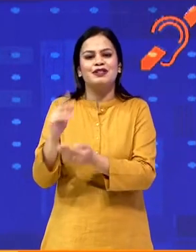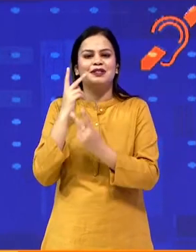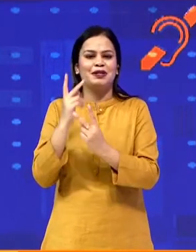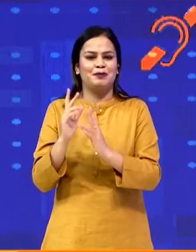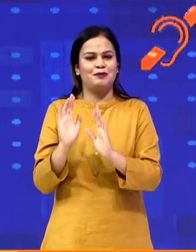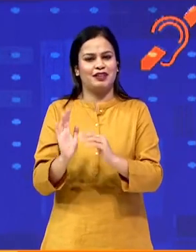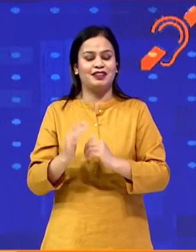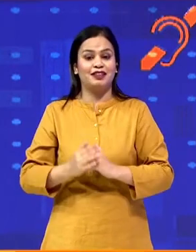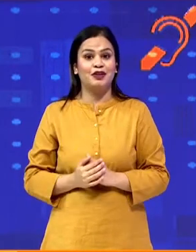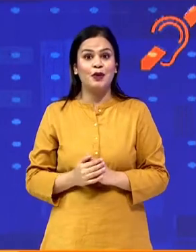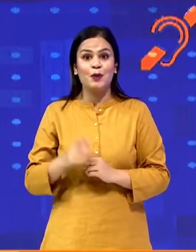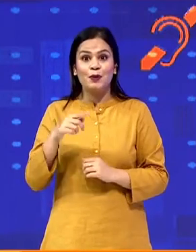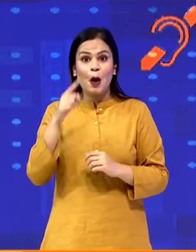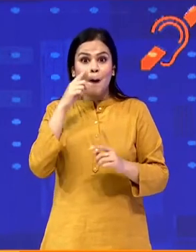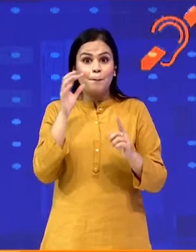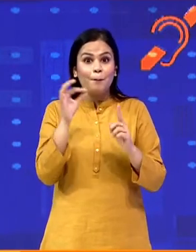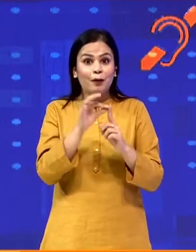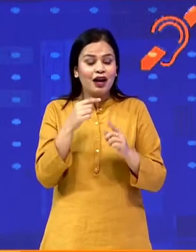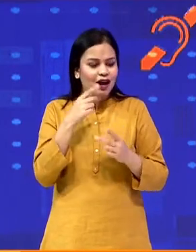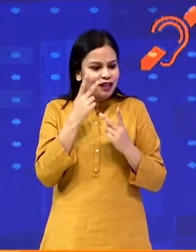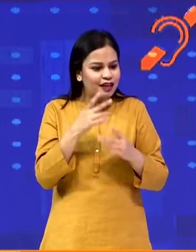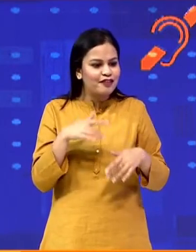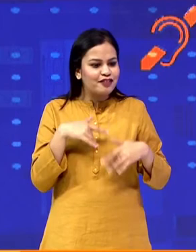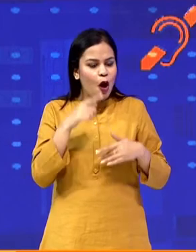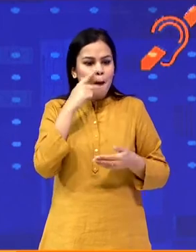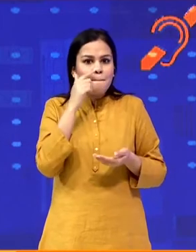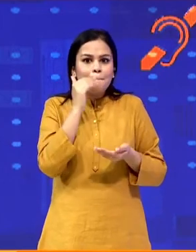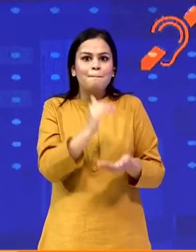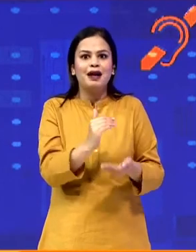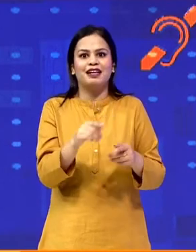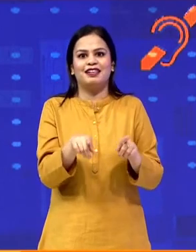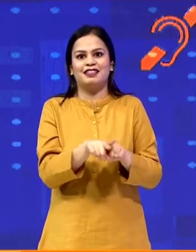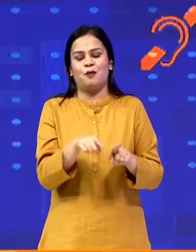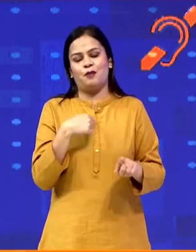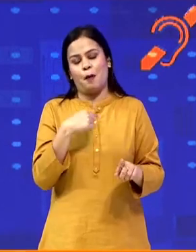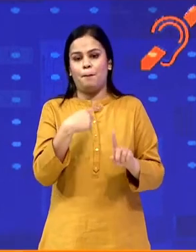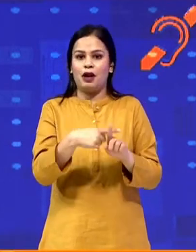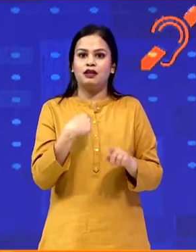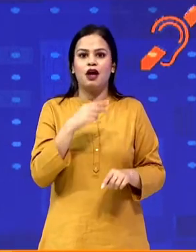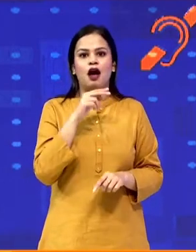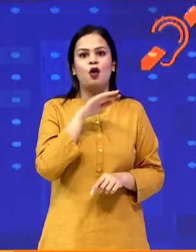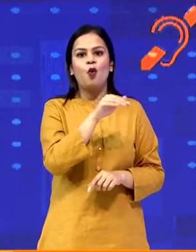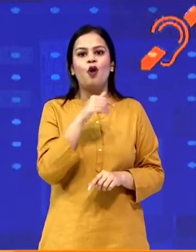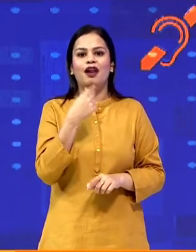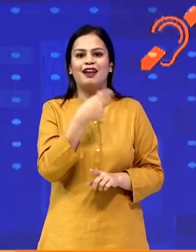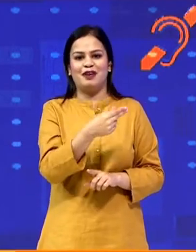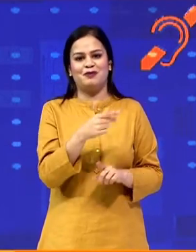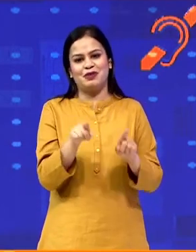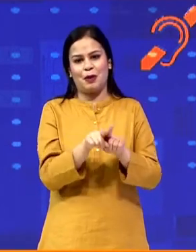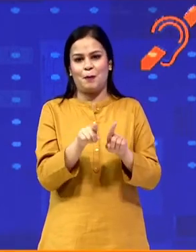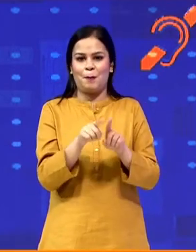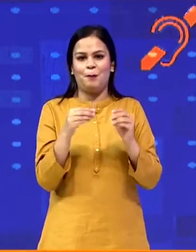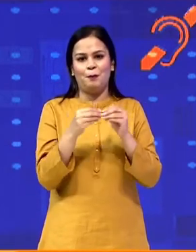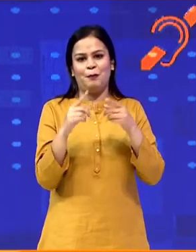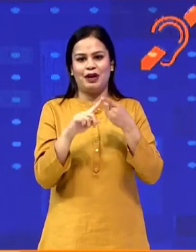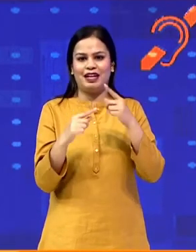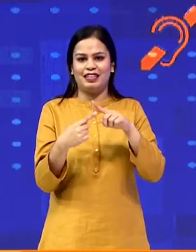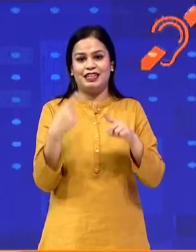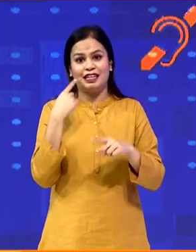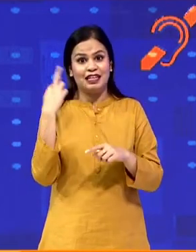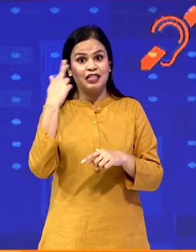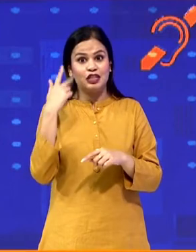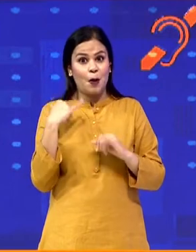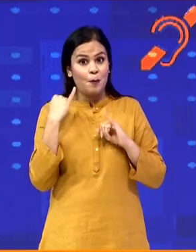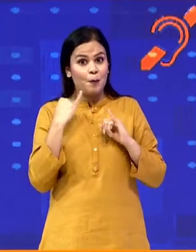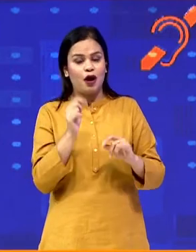और प्रियंका को तो मैं बेटी की तरफ मानता हूं और बेटी कहता हूं इसलिए मैंने कभी उनके खिलाफ एक शब्द भी नहीं